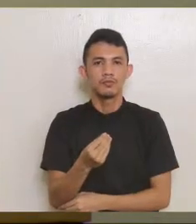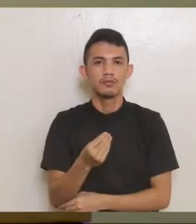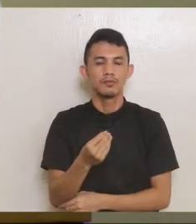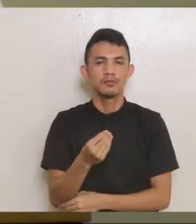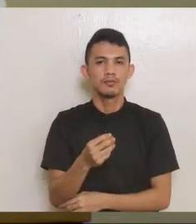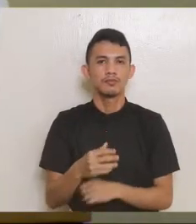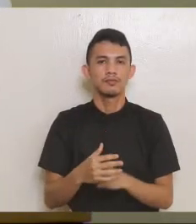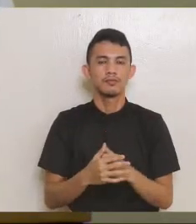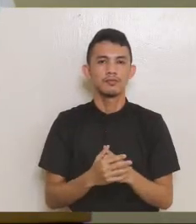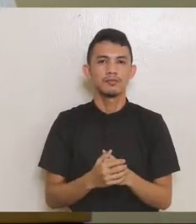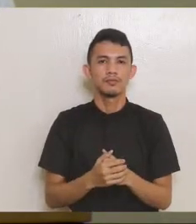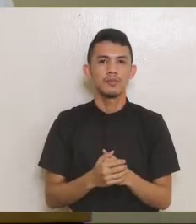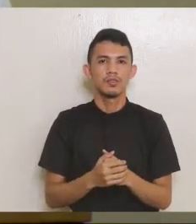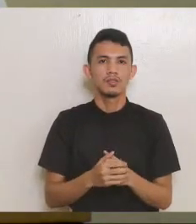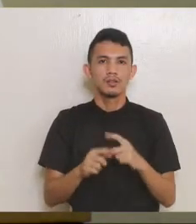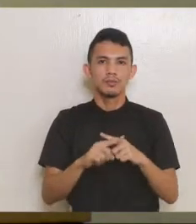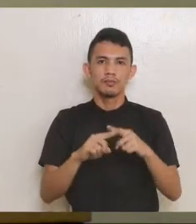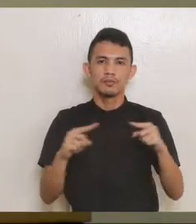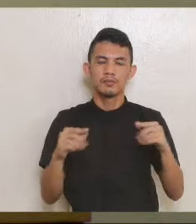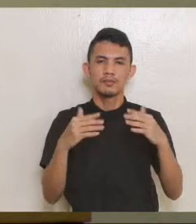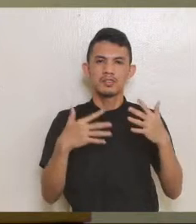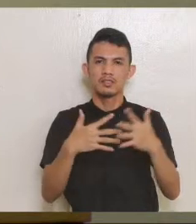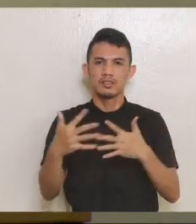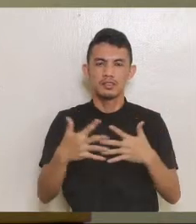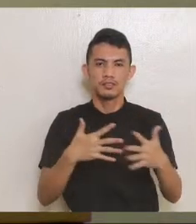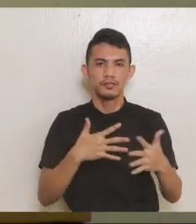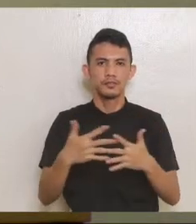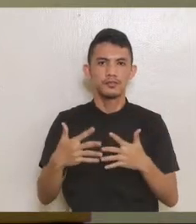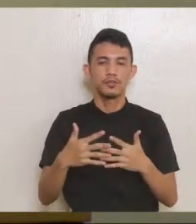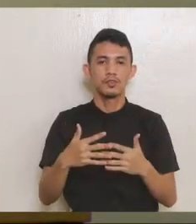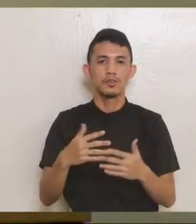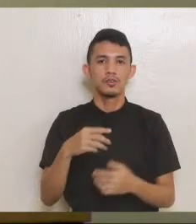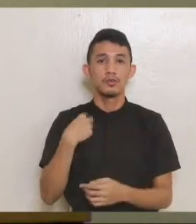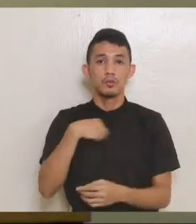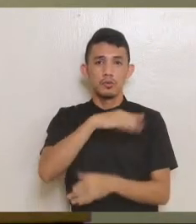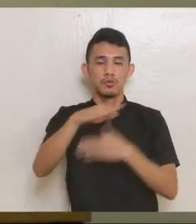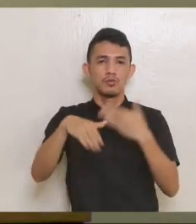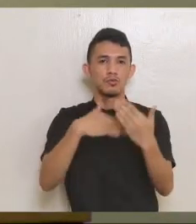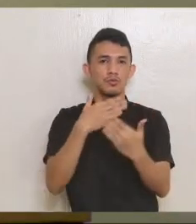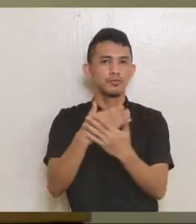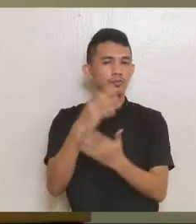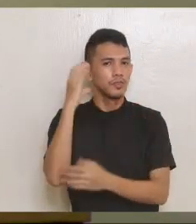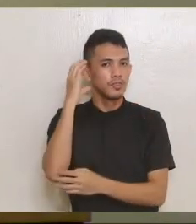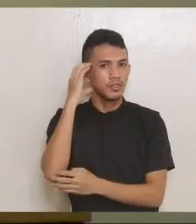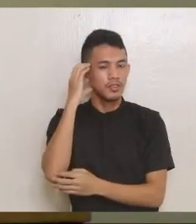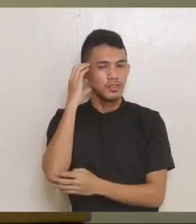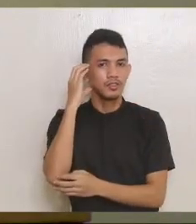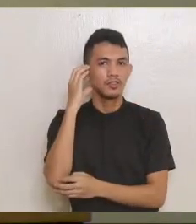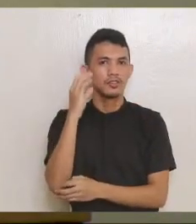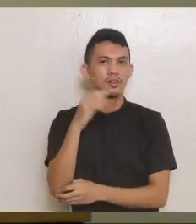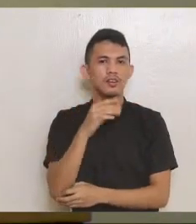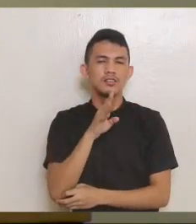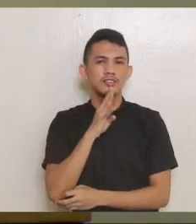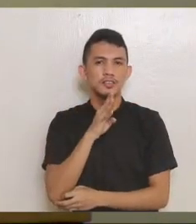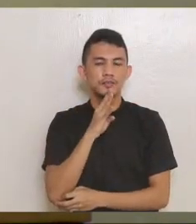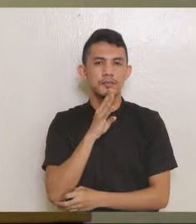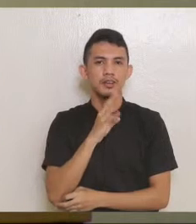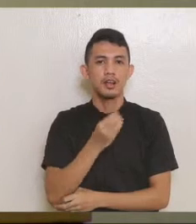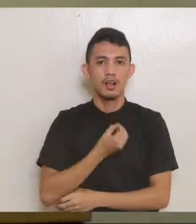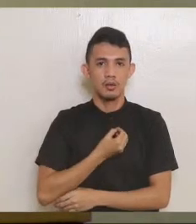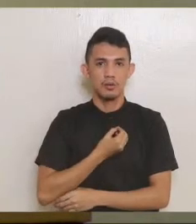Arabia. Apan bisan pa niini, kitang tanan nakadungog kanila nga nagsulti sa atong